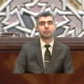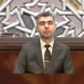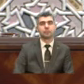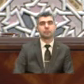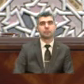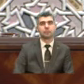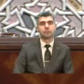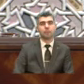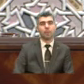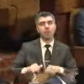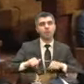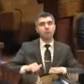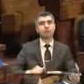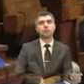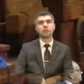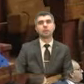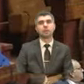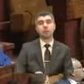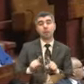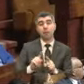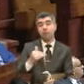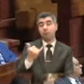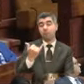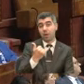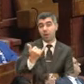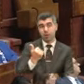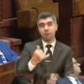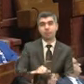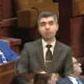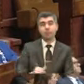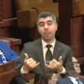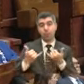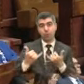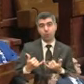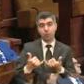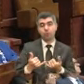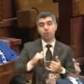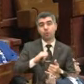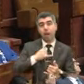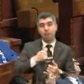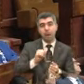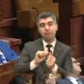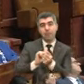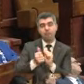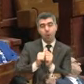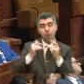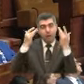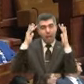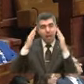سيد الوزير، كانت فرصة مهمة أن اليوم الشباب والرياضة والثقافة